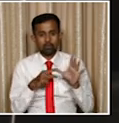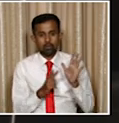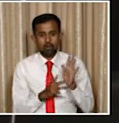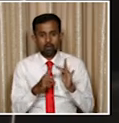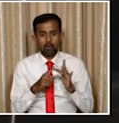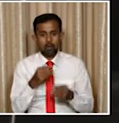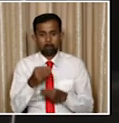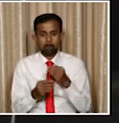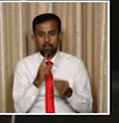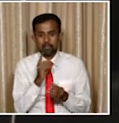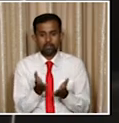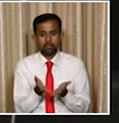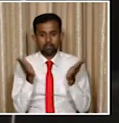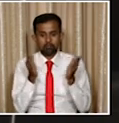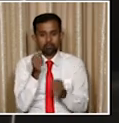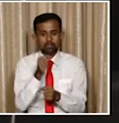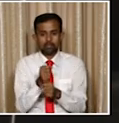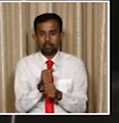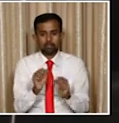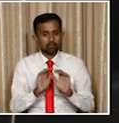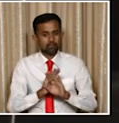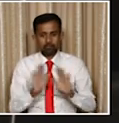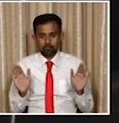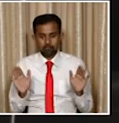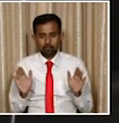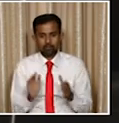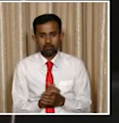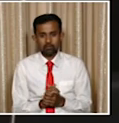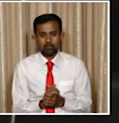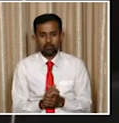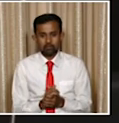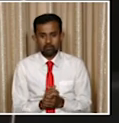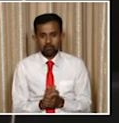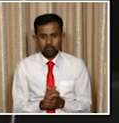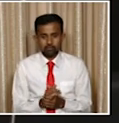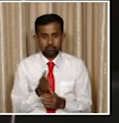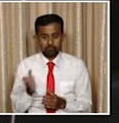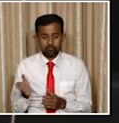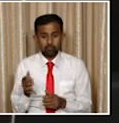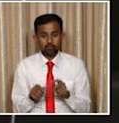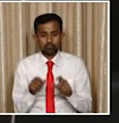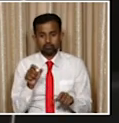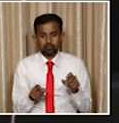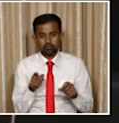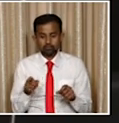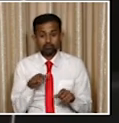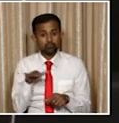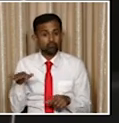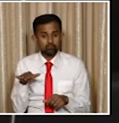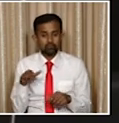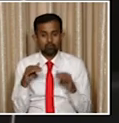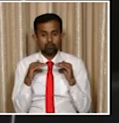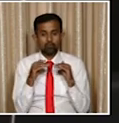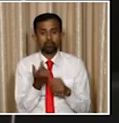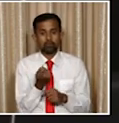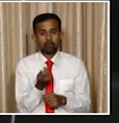பிரைவேட் நிறுவனம். எனவே அவர்களையும் அந்த மக்களையும் பேசி அந்த மக்களுடைய காணிகளை ஒரு நல்ல விலை கொடுத்து அந்த மக்களுக்கு அந்த விலை அந்த கிடைப்பதற்கு